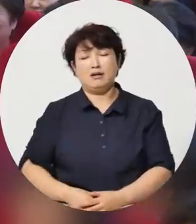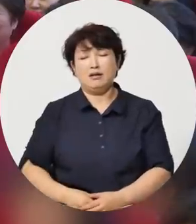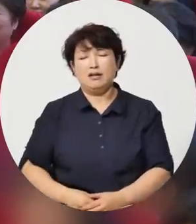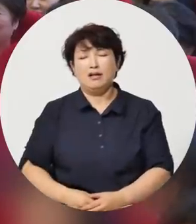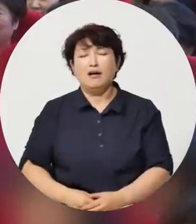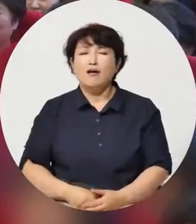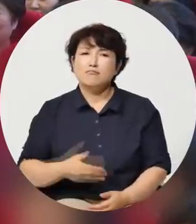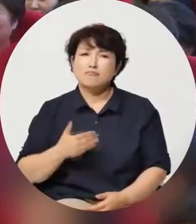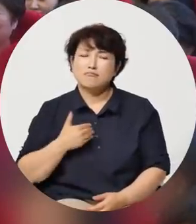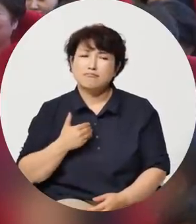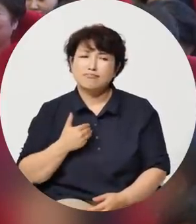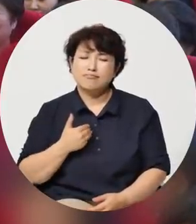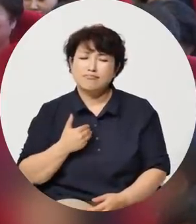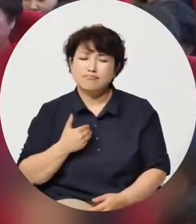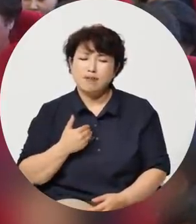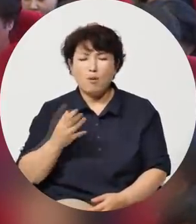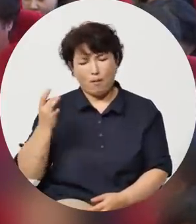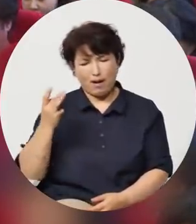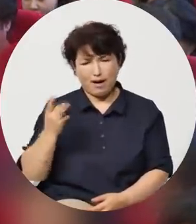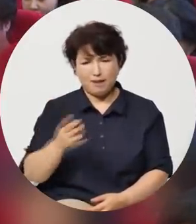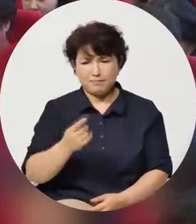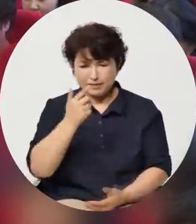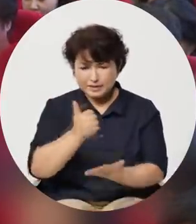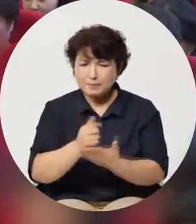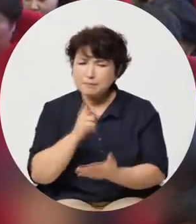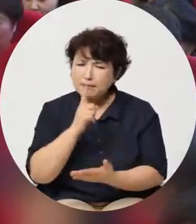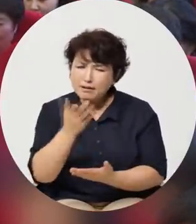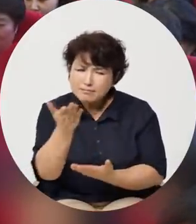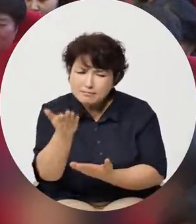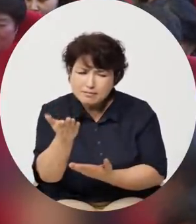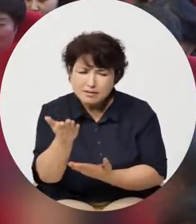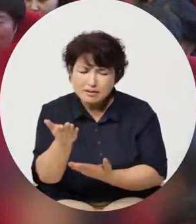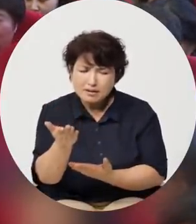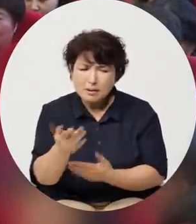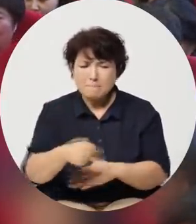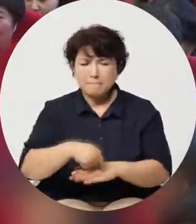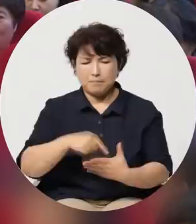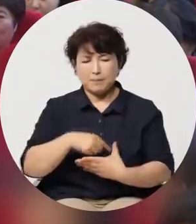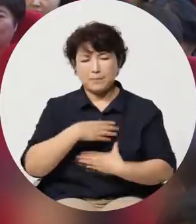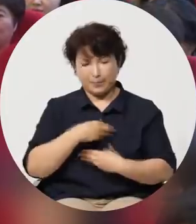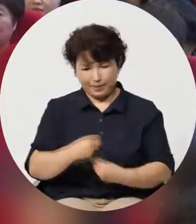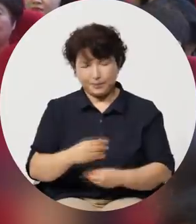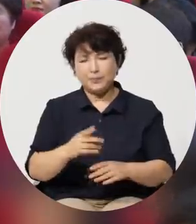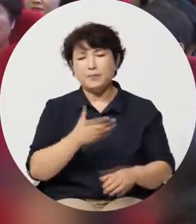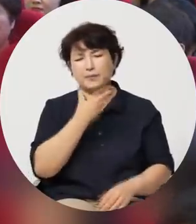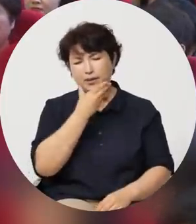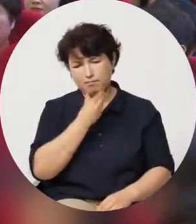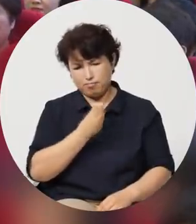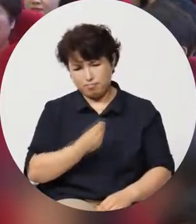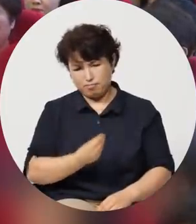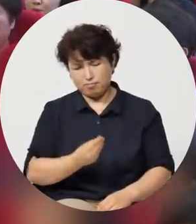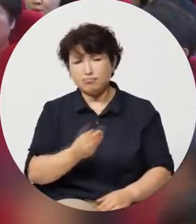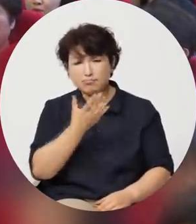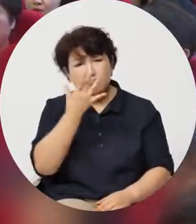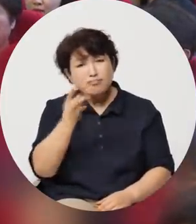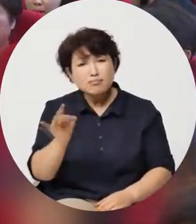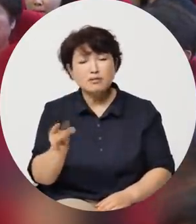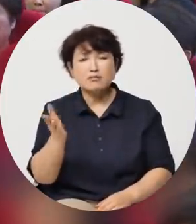그렇게 생각을 하면 원래 스님 말씀대로라면 이렇게 마음이 편해지고 행복해져야